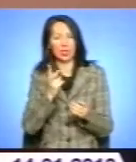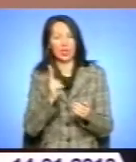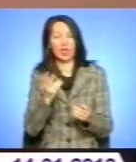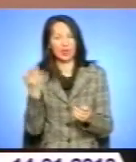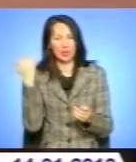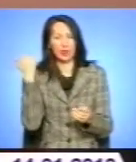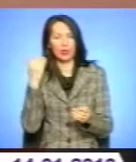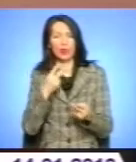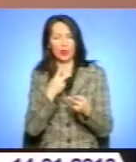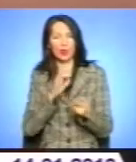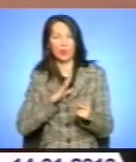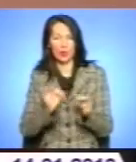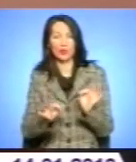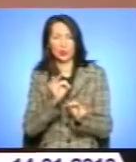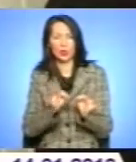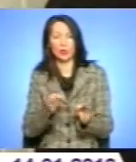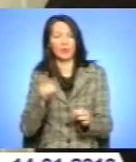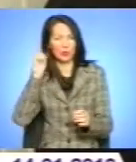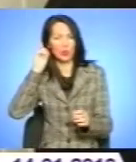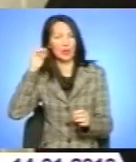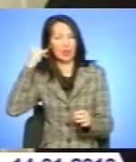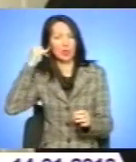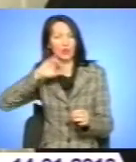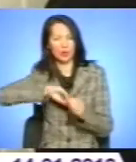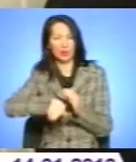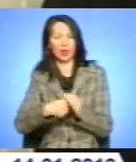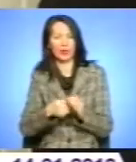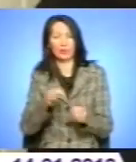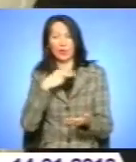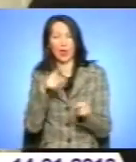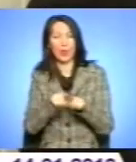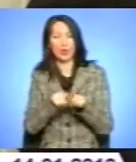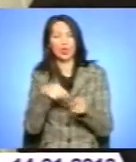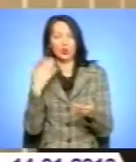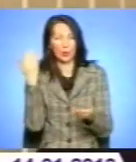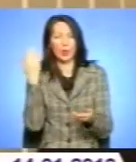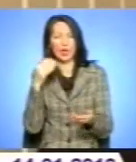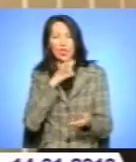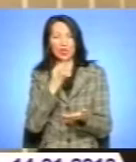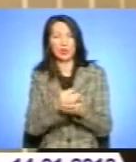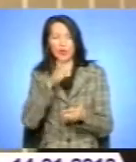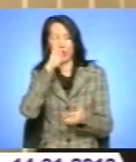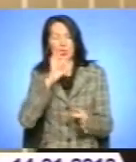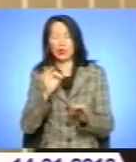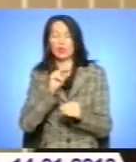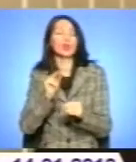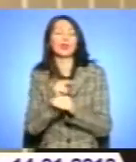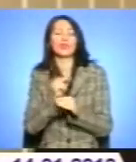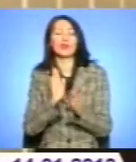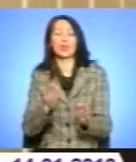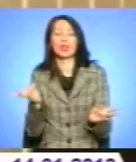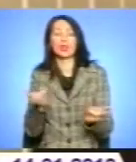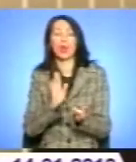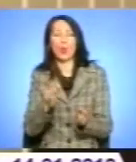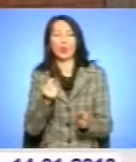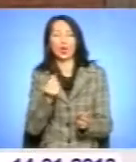за крадіжки. Мобільні телефони здійснював крадіжки. Та схоже, що попередній досвід хлопця нічого не навчив. І як тільки знадобилися гроші, він знову